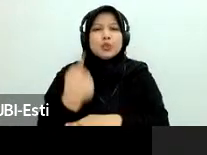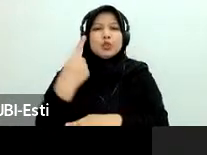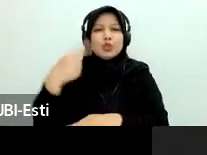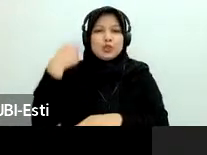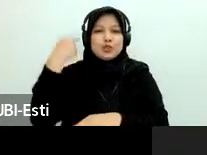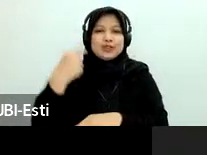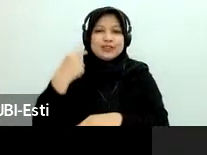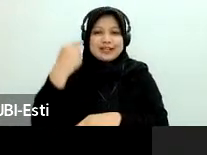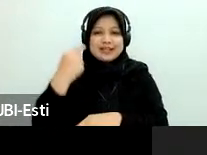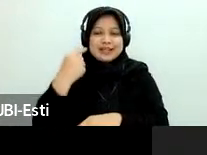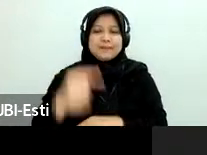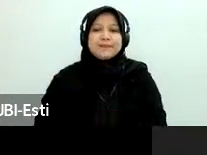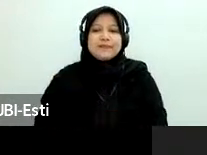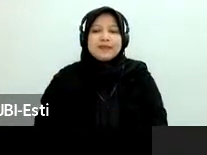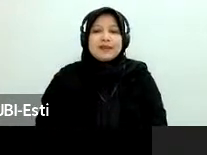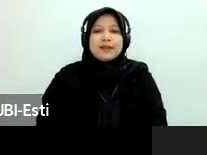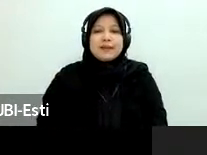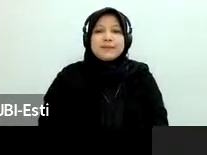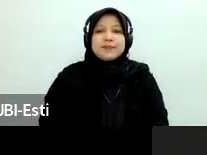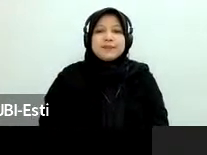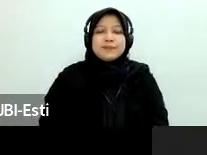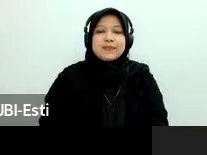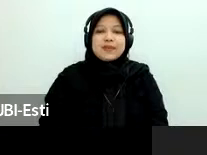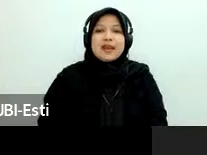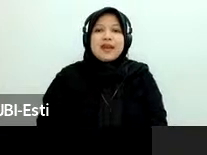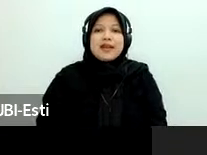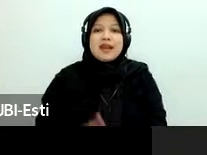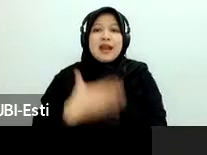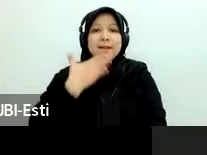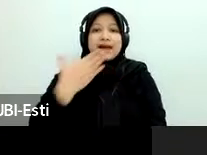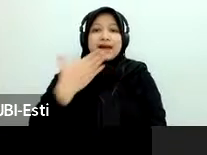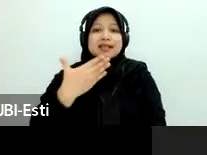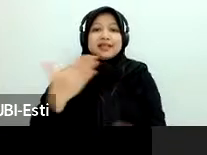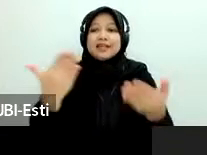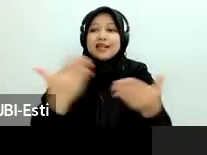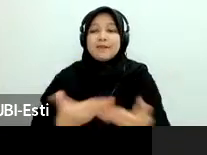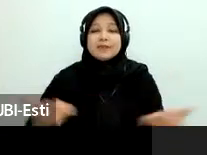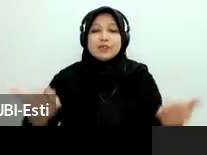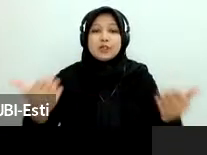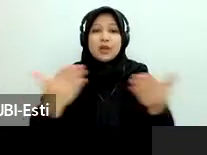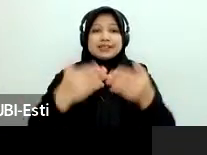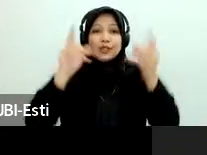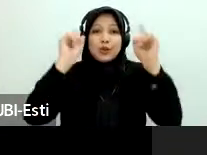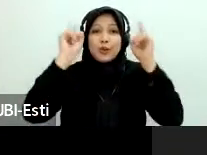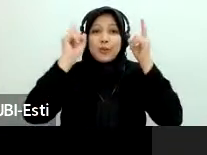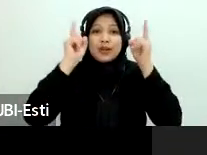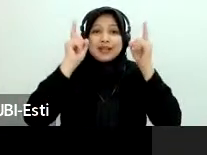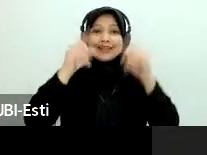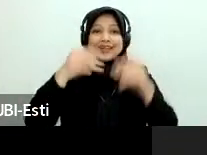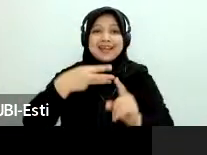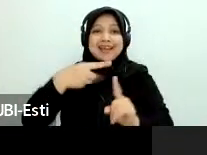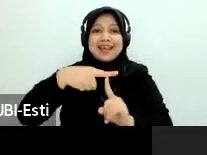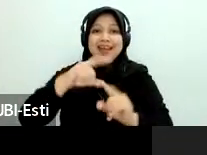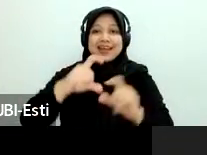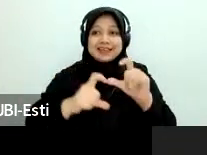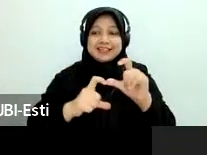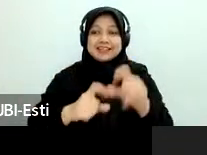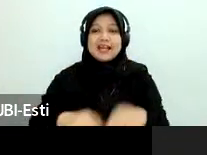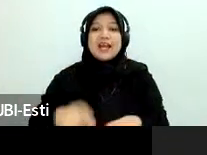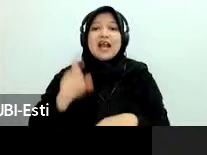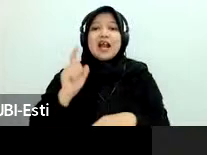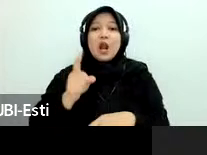politik etis dan ternyata politik etis kalau kita lihat bahasa asingnya dalam bahasa Belanda itu